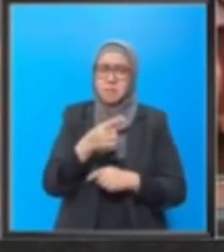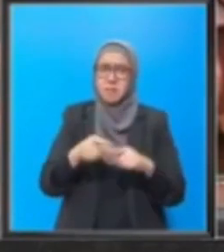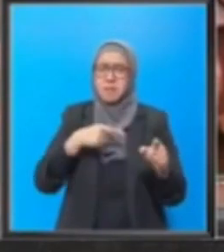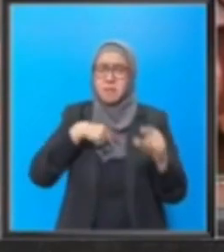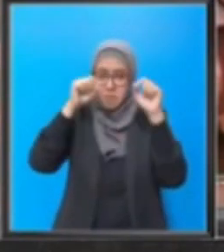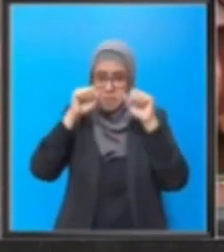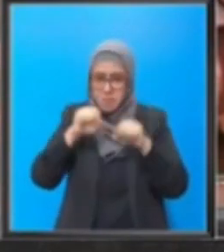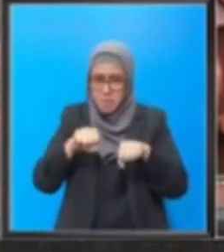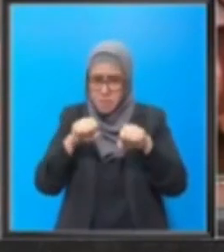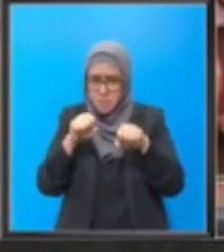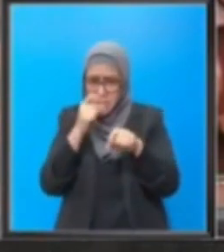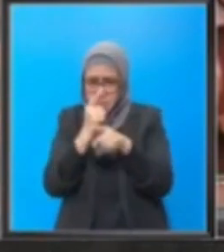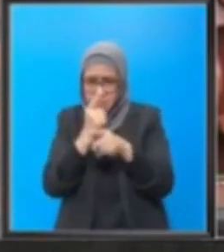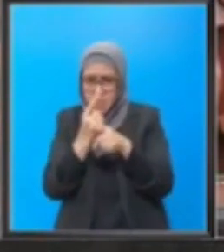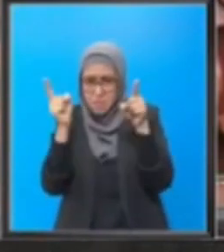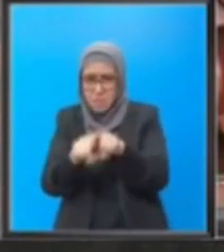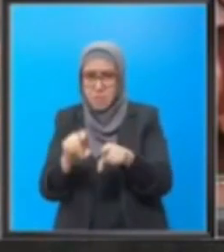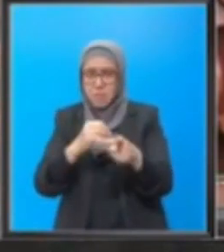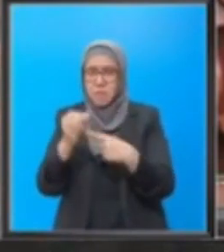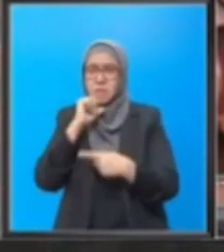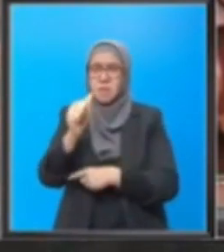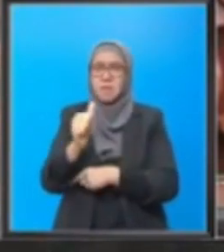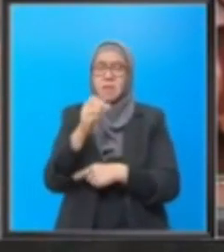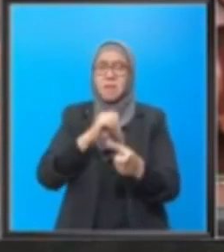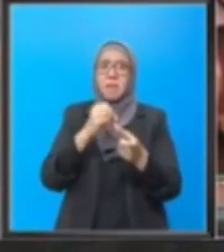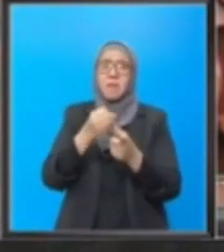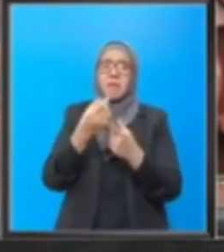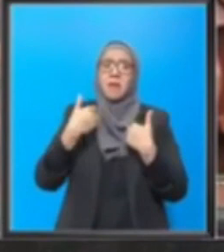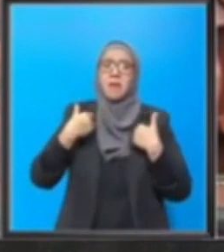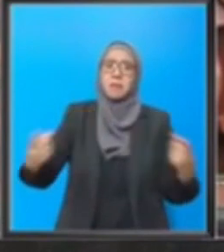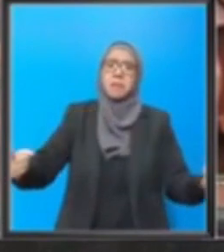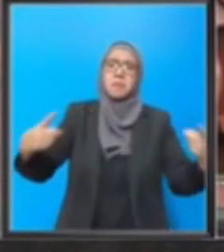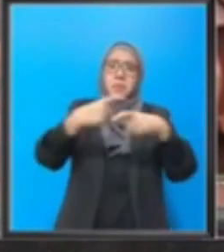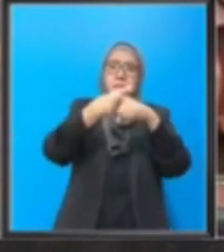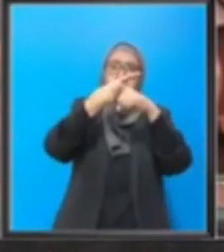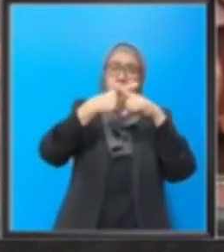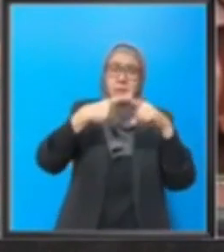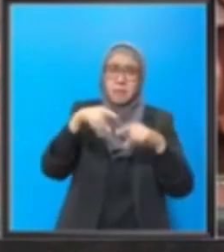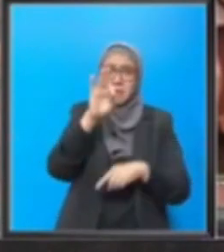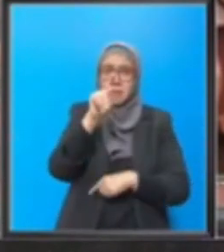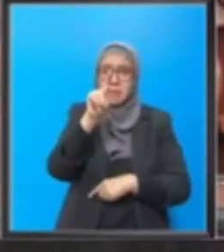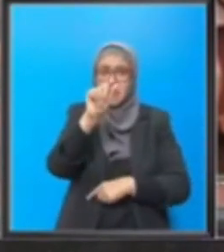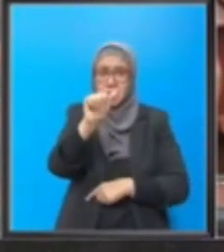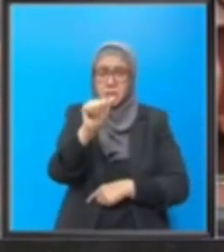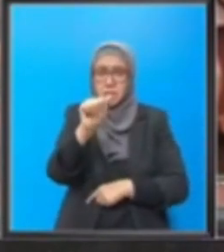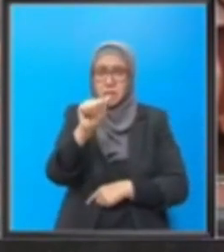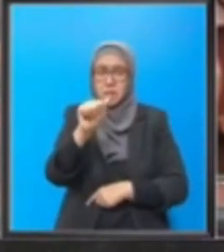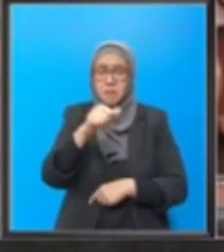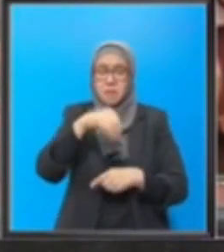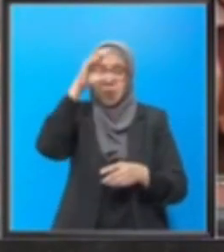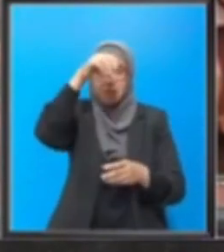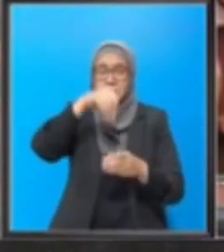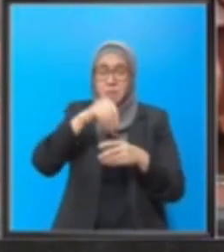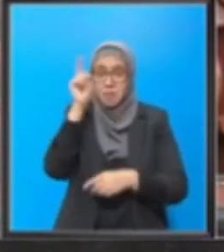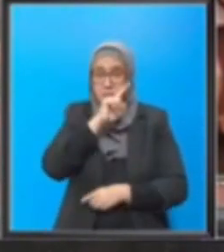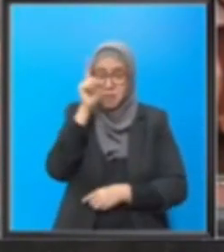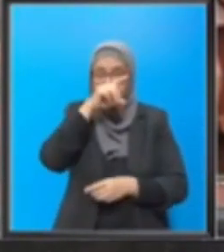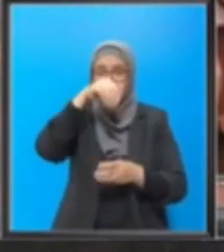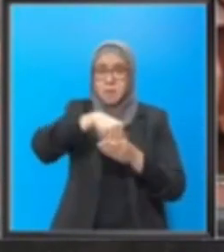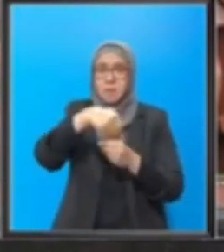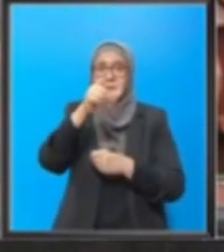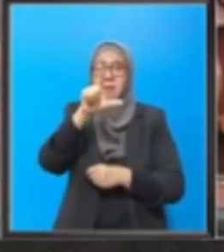kalau kita part aku tuh perbalahan fakta ah yang amat hebat lah dalam kering setiap